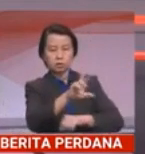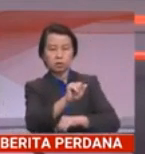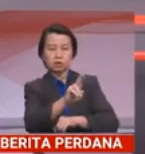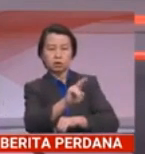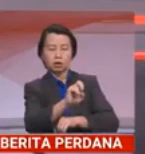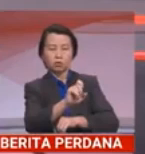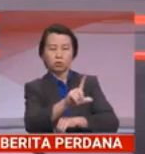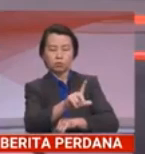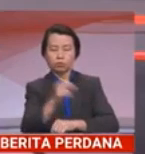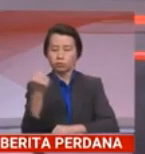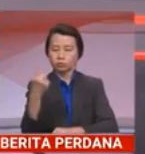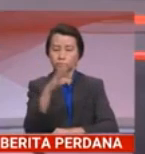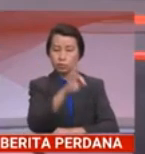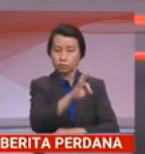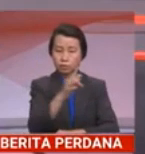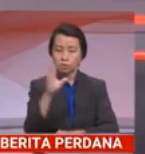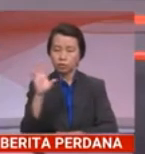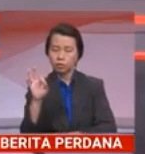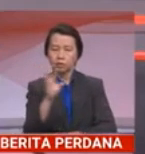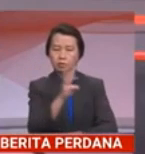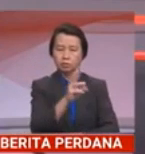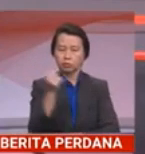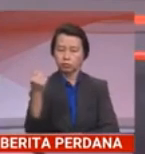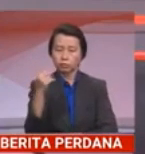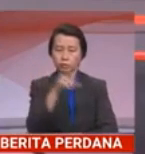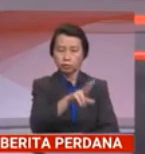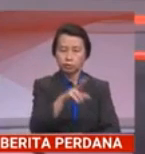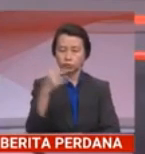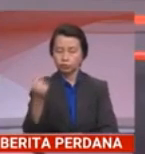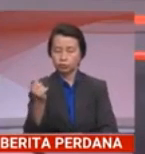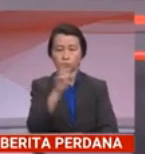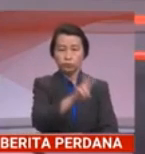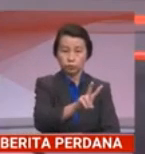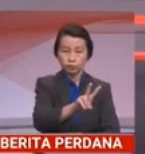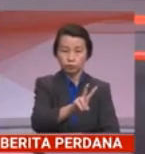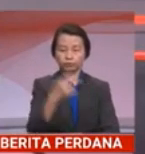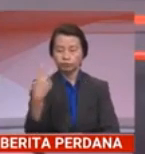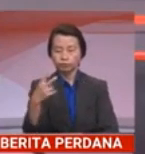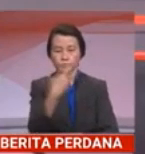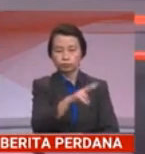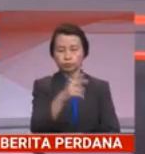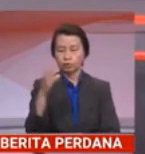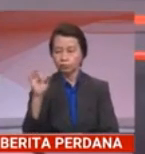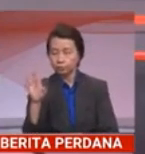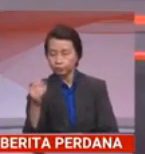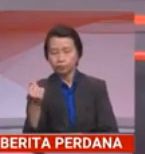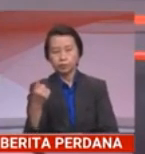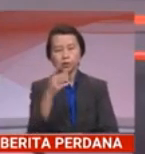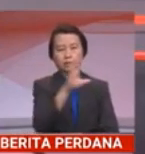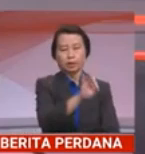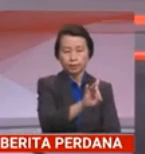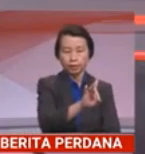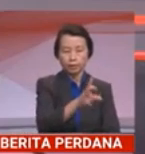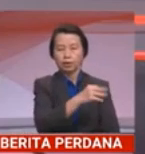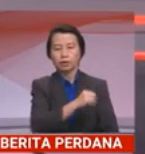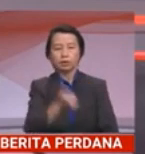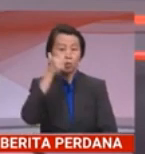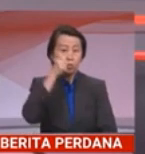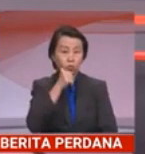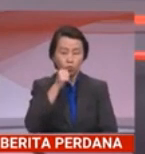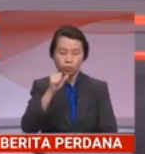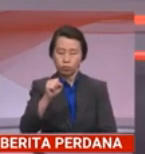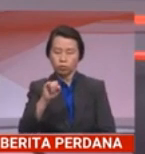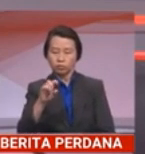Pragasam 11-9, 6-11, 11-3, 10-2, 10-12, 11-8. Manakala kategori wanita, S.